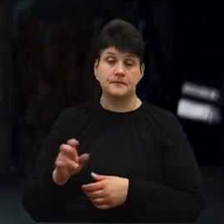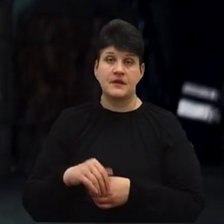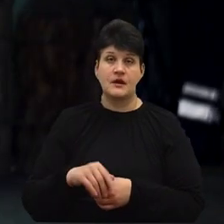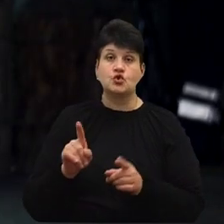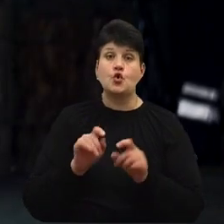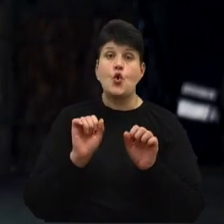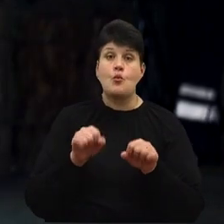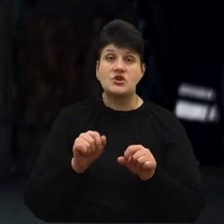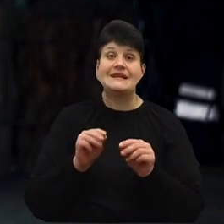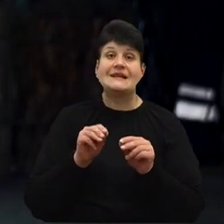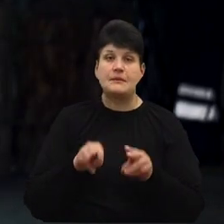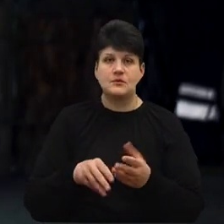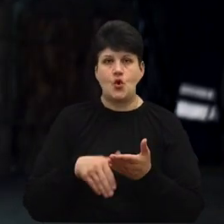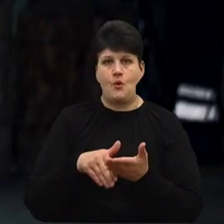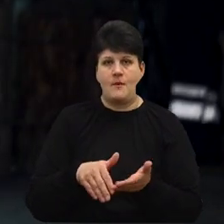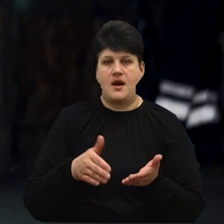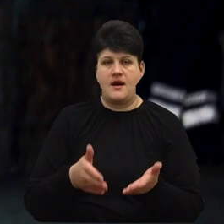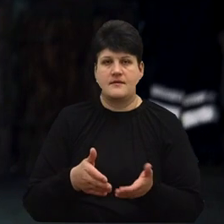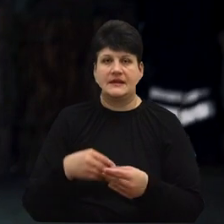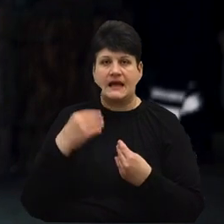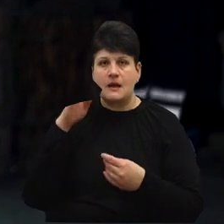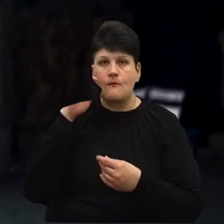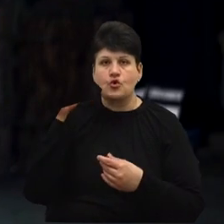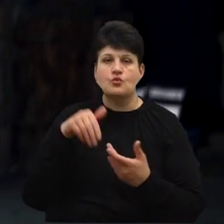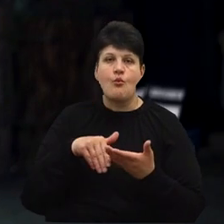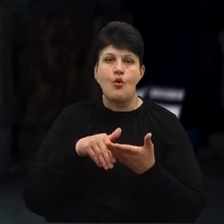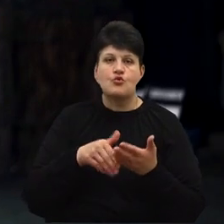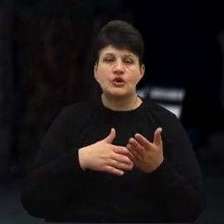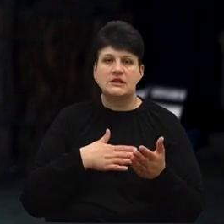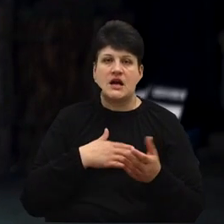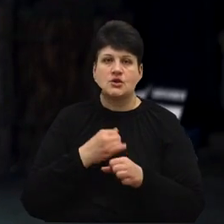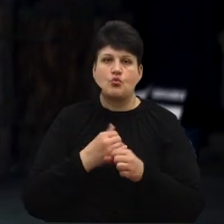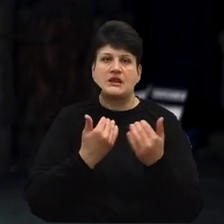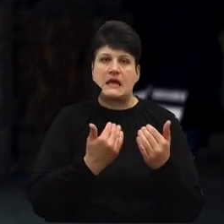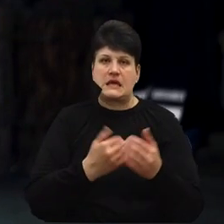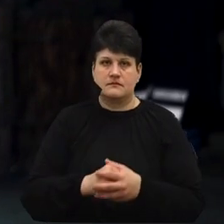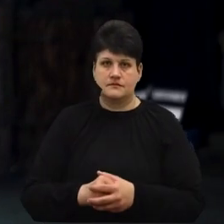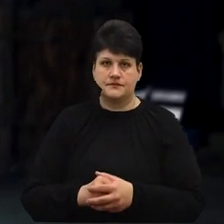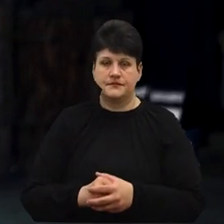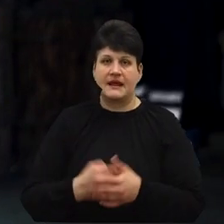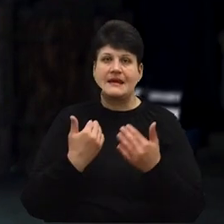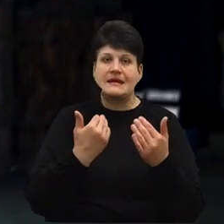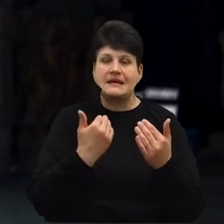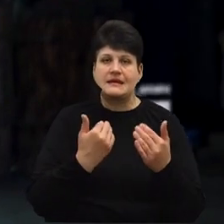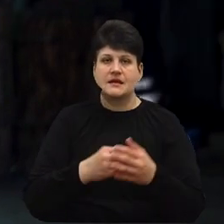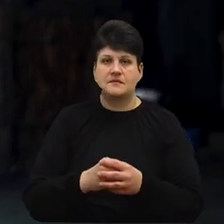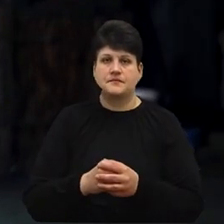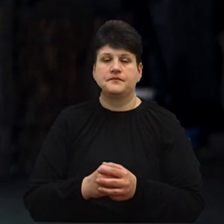то тим допомагаємо. Дай Боже, щоб допомогла наша робота їм, їхні.